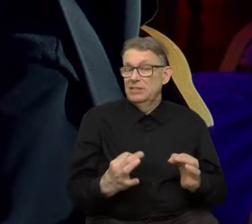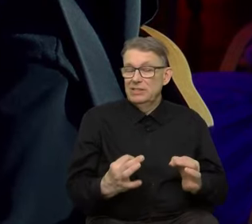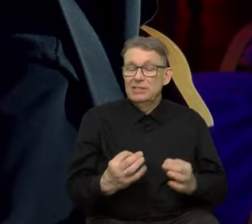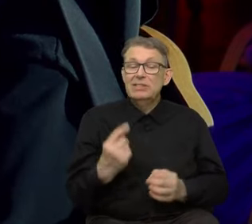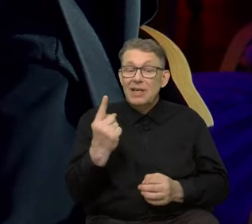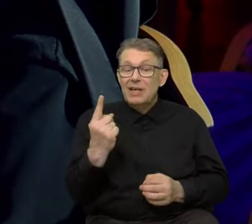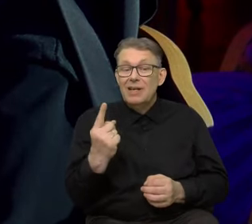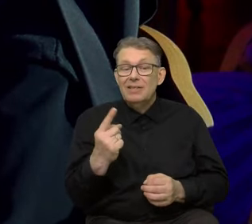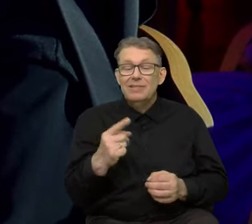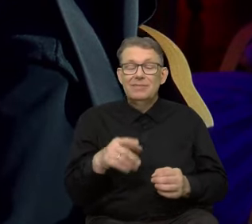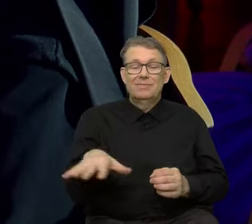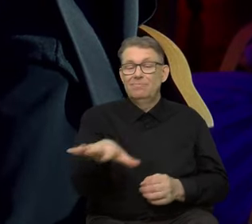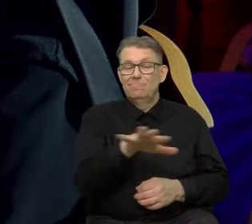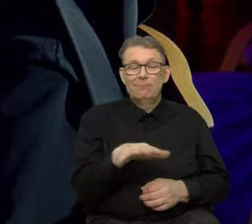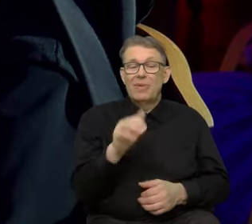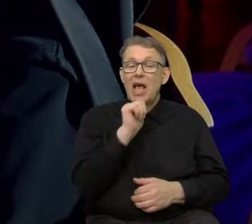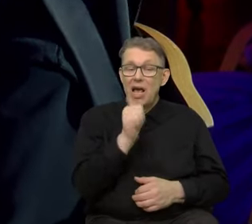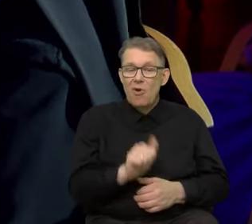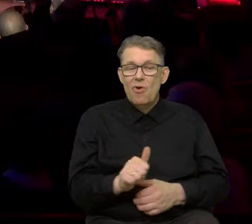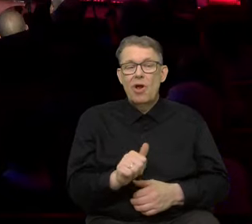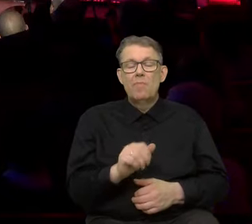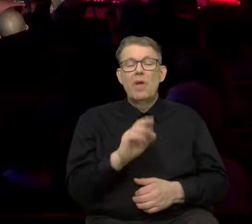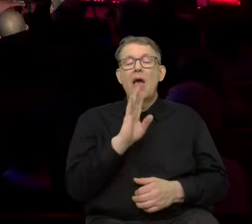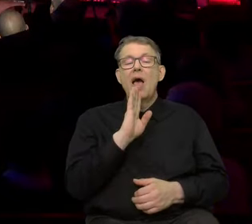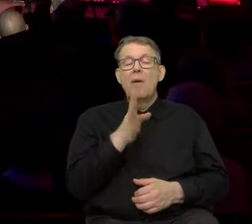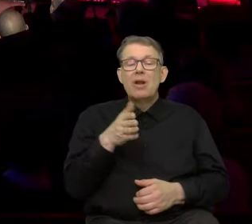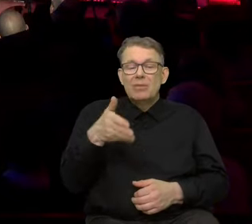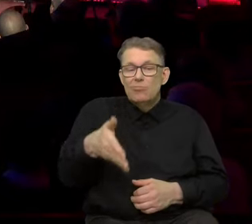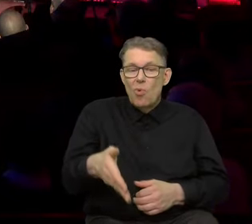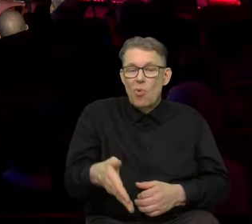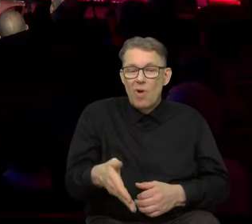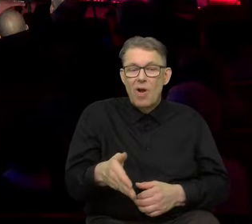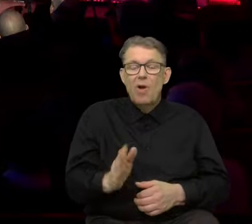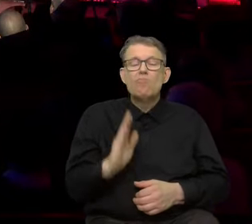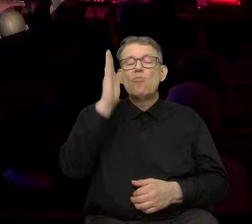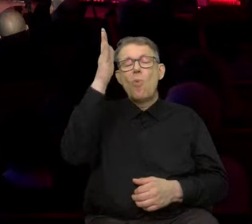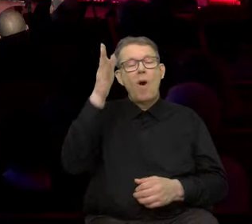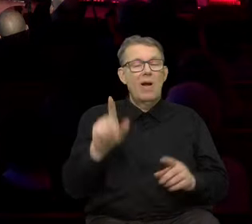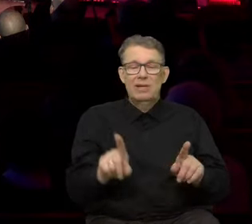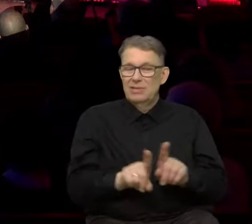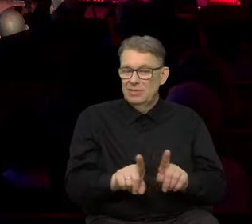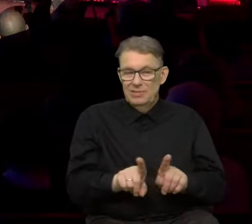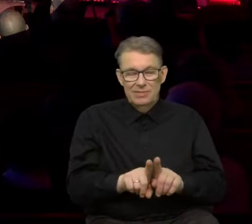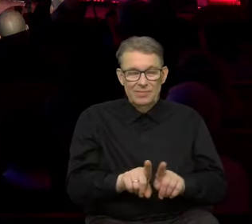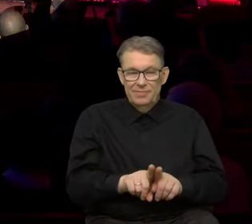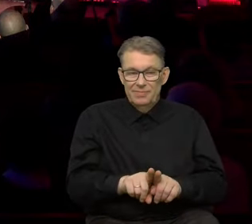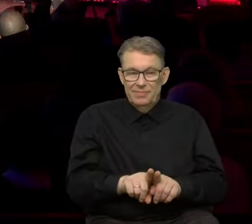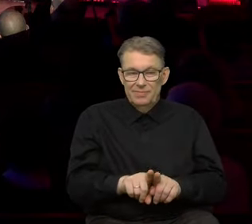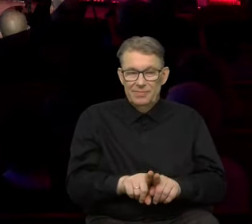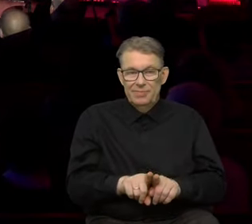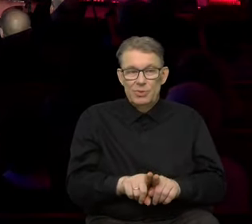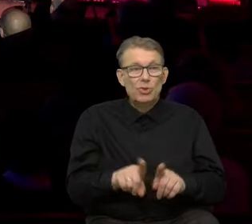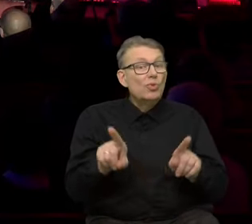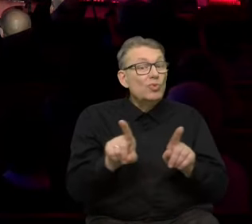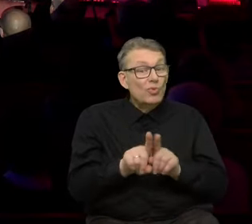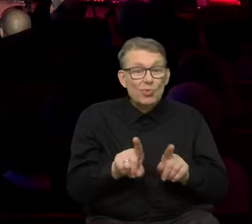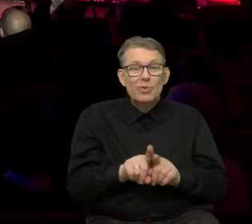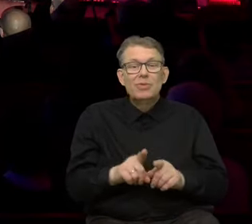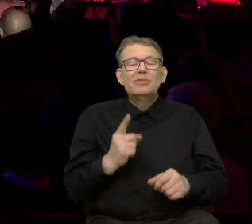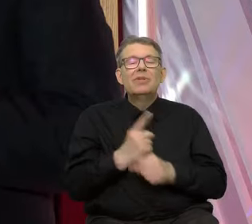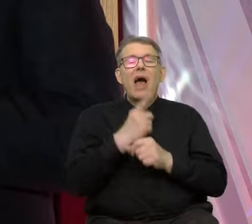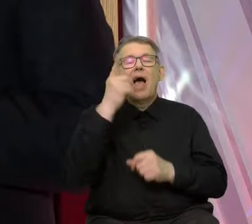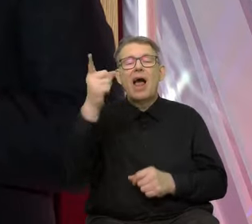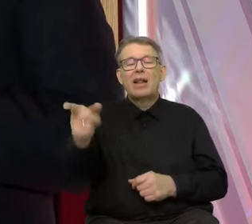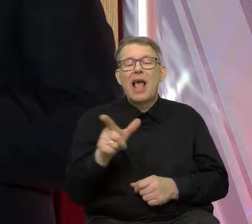w Europie, Ameryce Południowej, Północnej, nawet w dalekiej